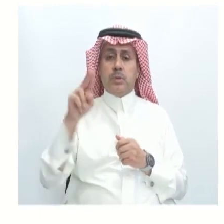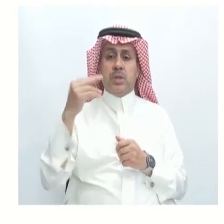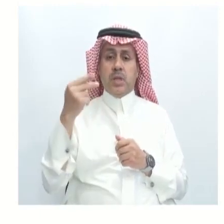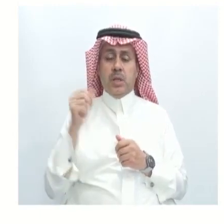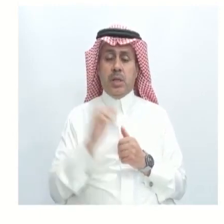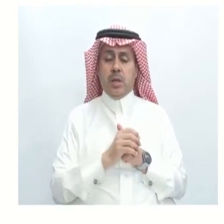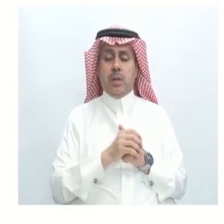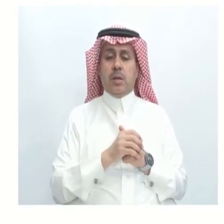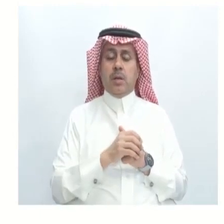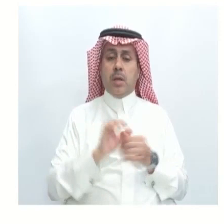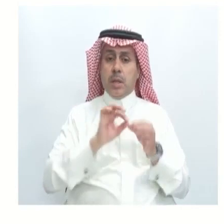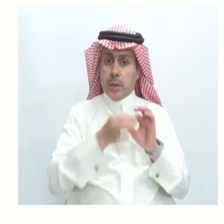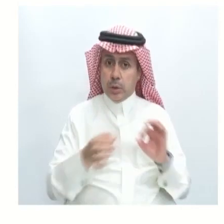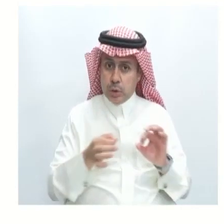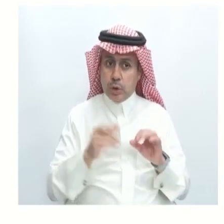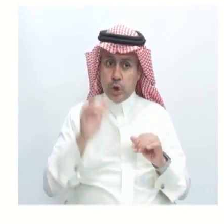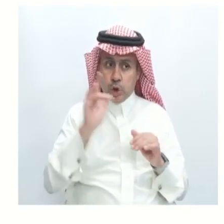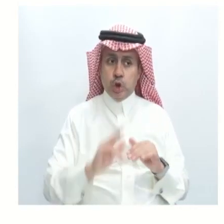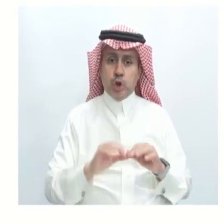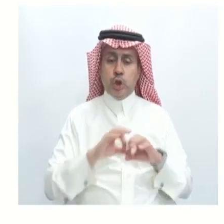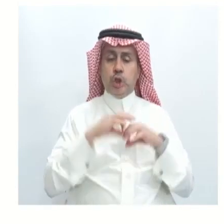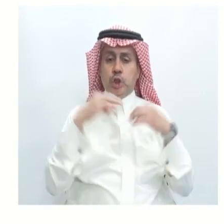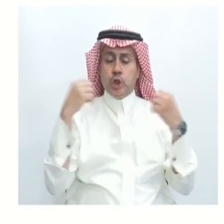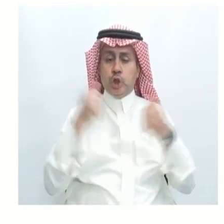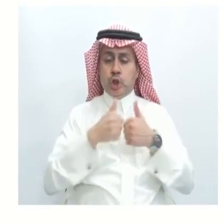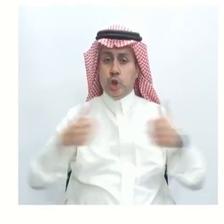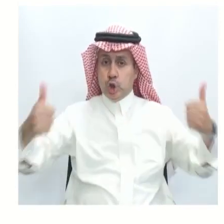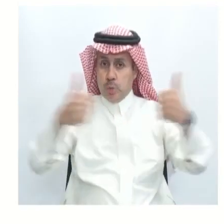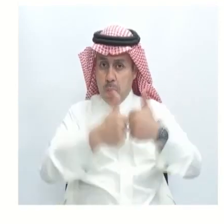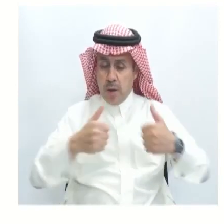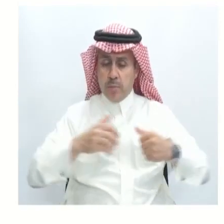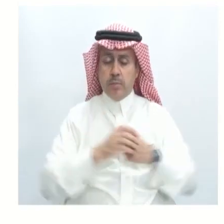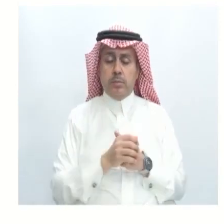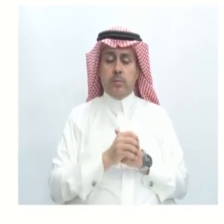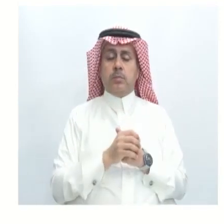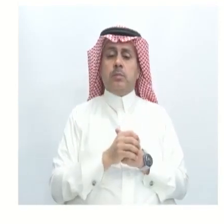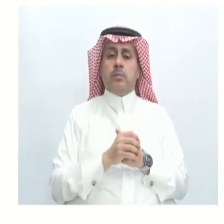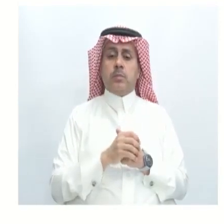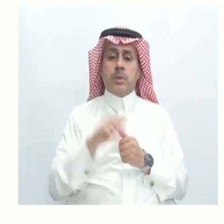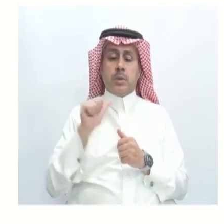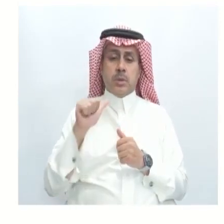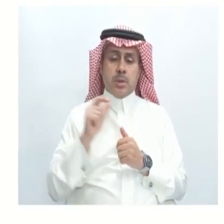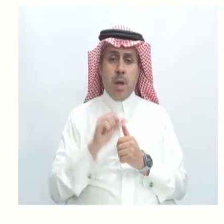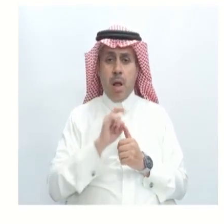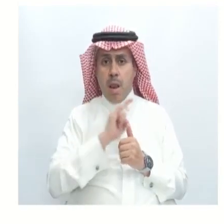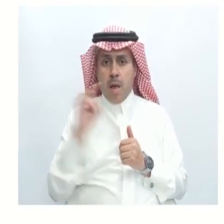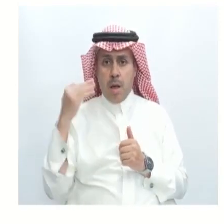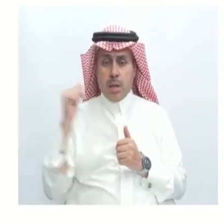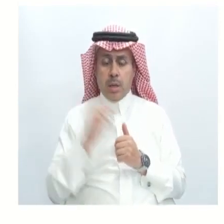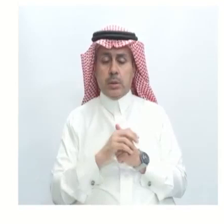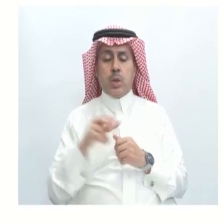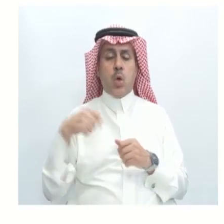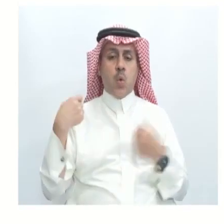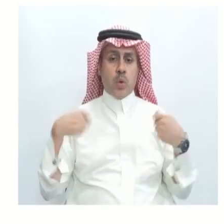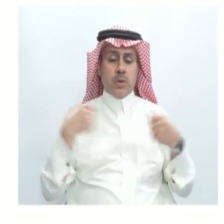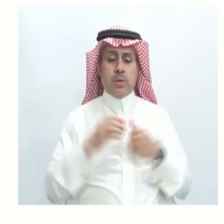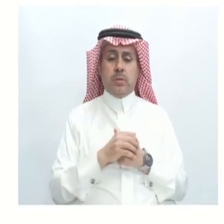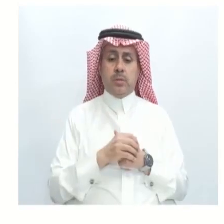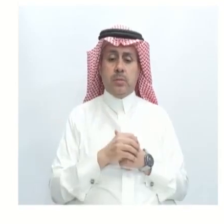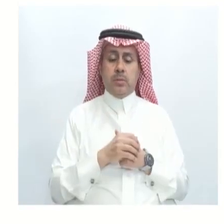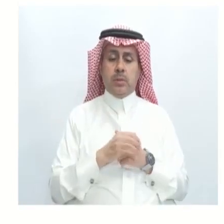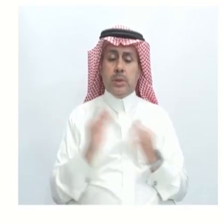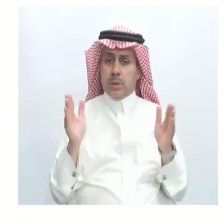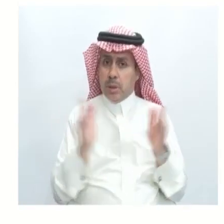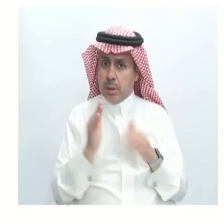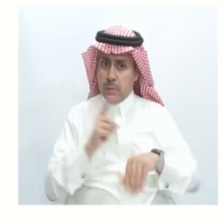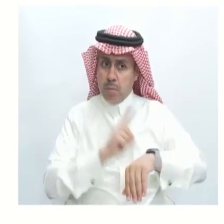تحديد مده المجلس مسؤوليات وصلاحيات الوزير احكام التعيين وعقد الاجتماعات تحديد مده